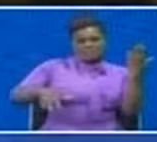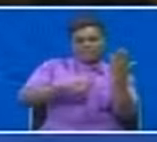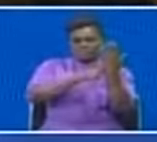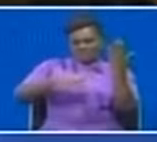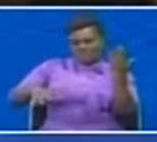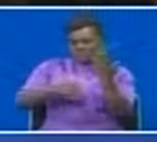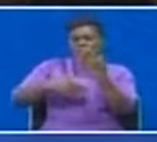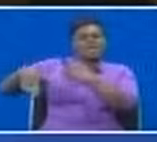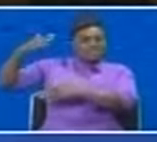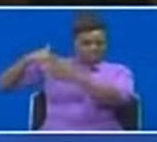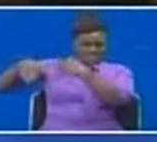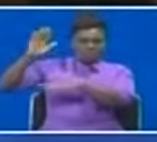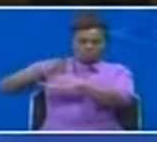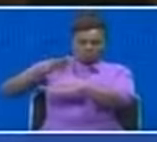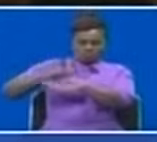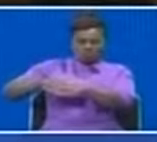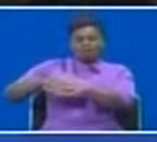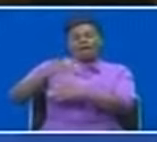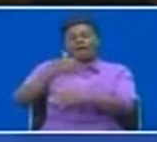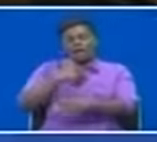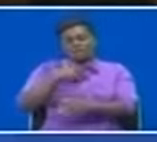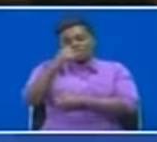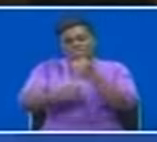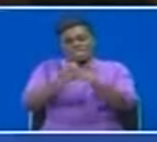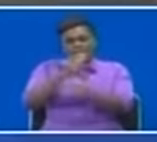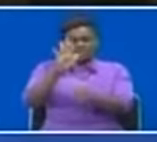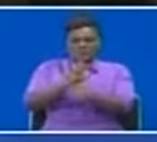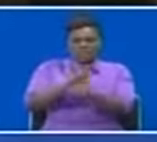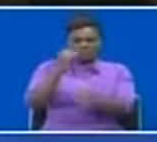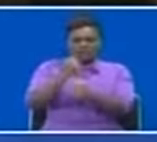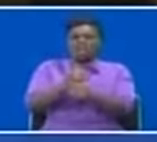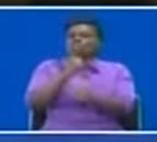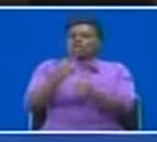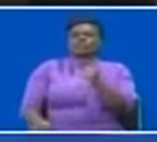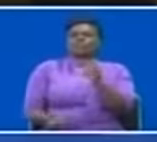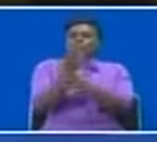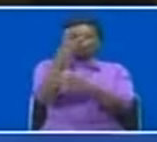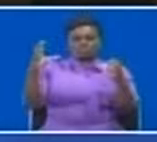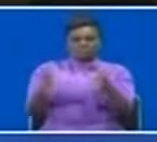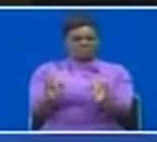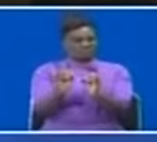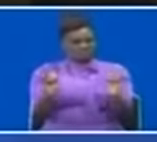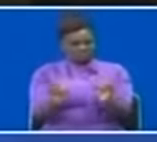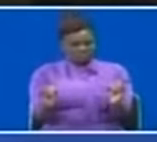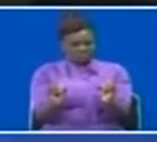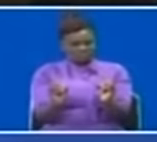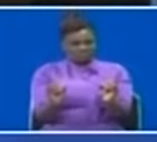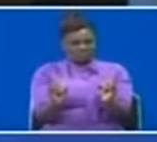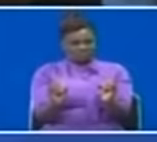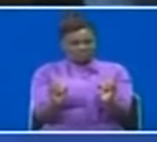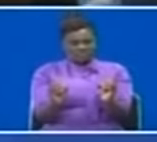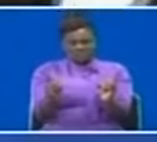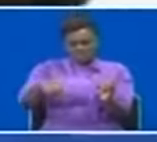na historia nzuri, imefanyia wa Kenya kazi miaka mingi. Hakuna haja ya kuunda chama mpya. Hiyo ndio